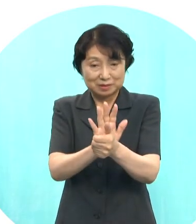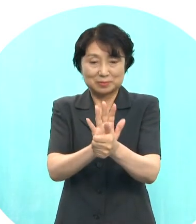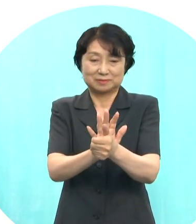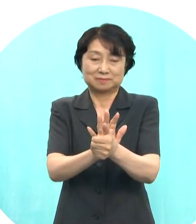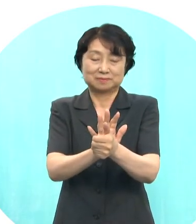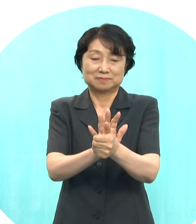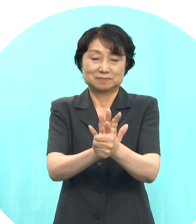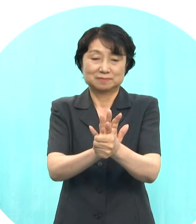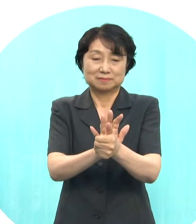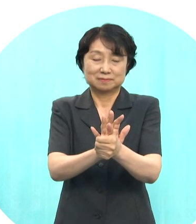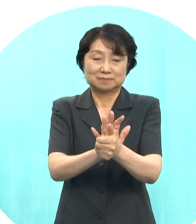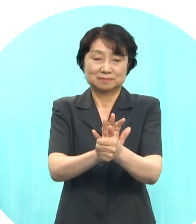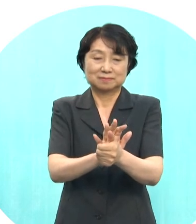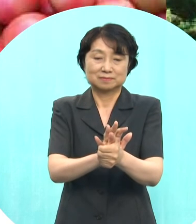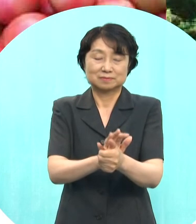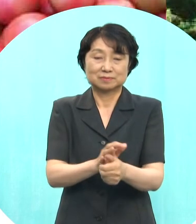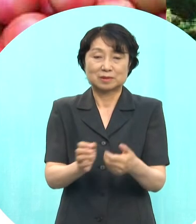ています。